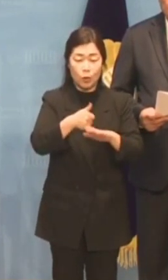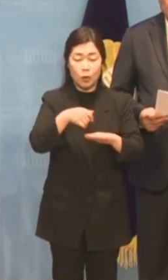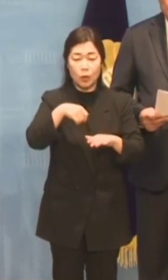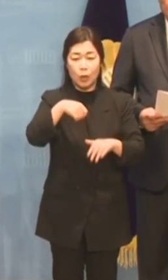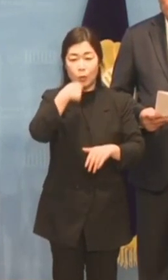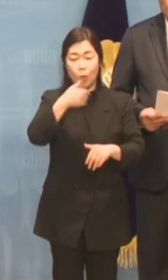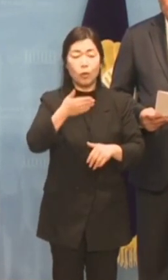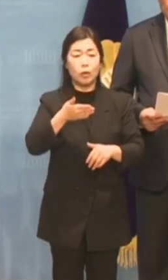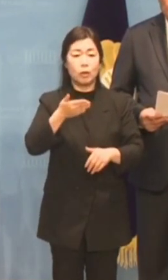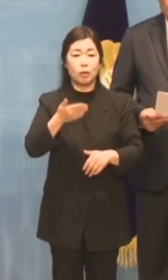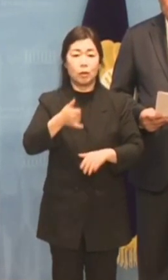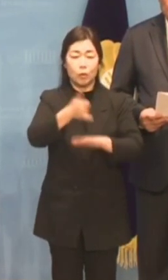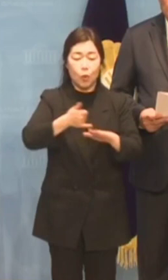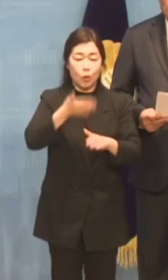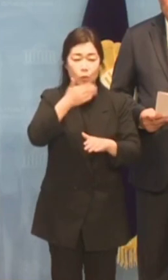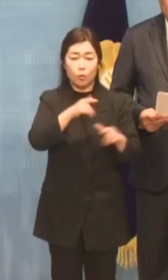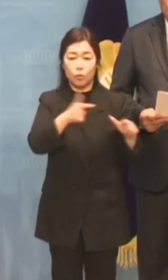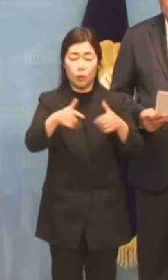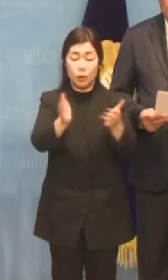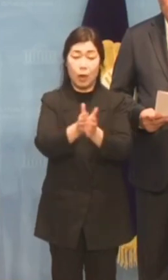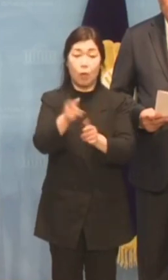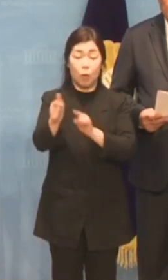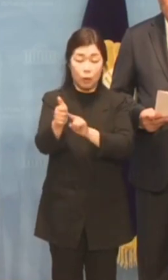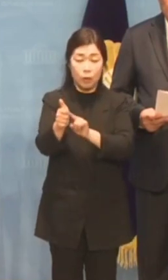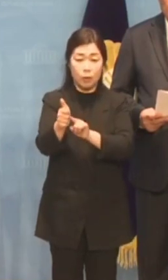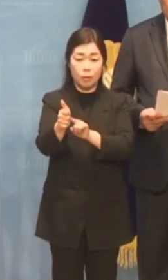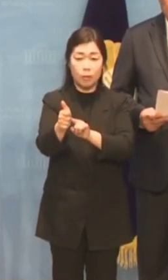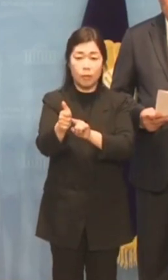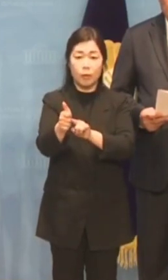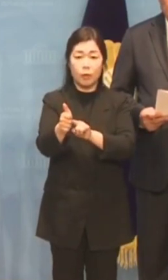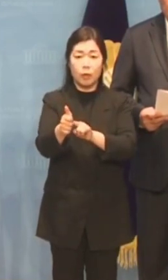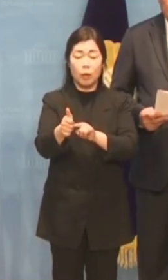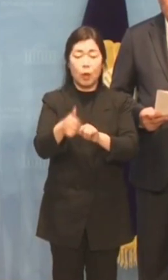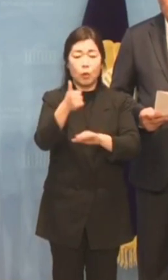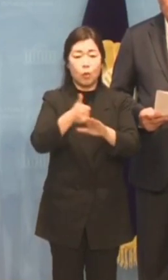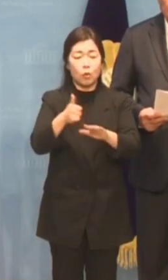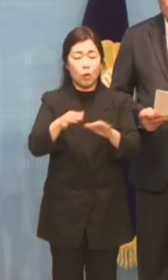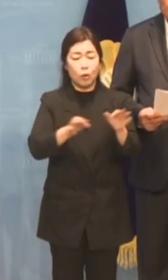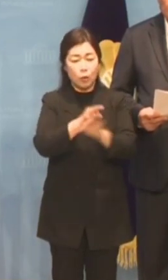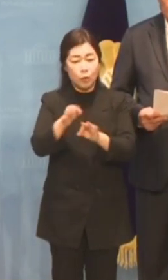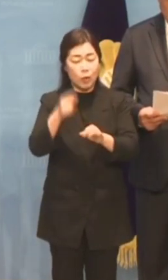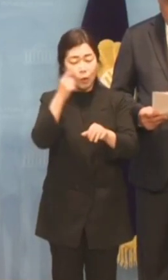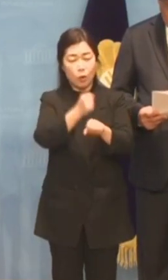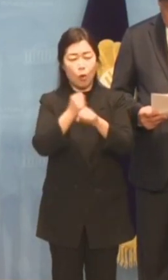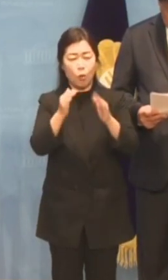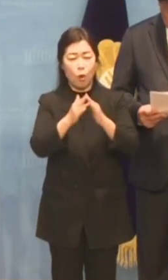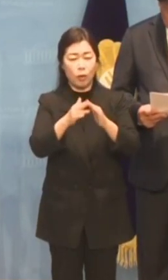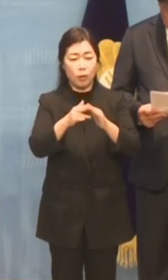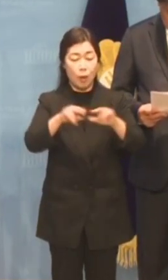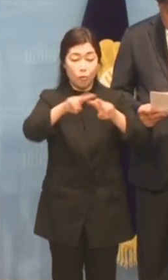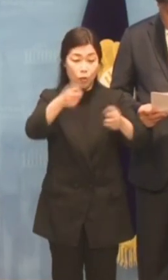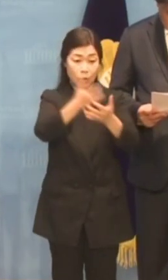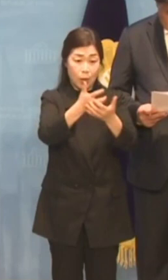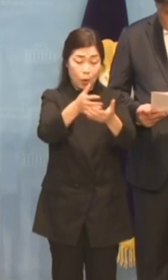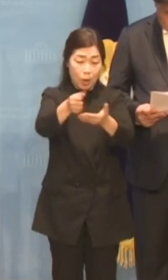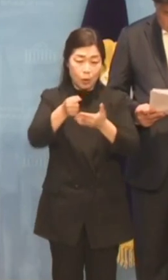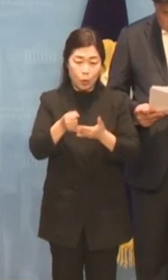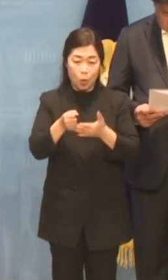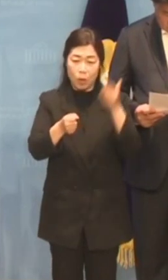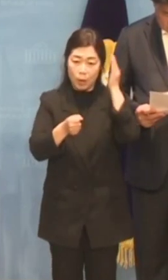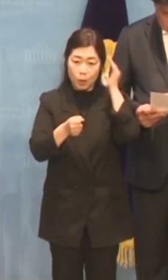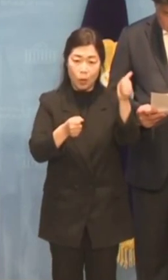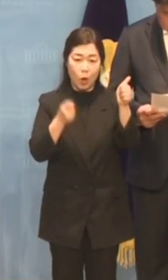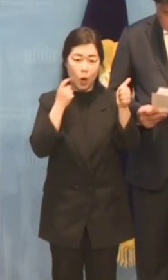장관이 여당 의원도 비판하는 농촌경제연구원의 분석을 토대로 대통령의 눈과 귀를